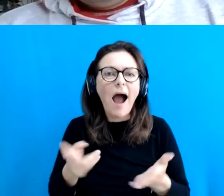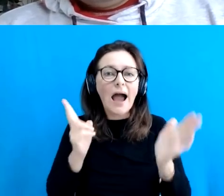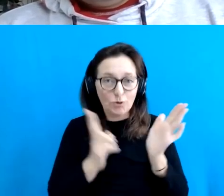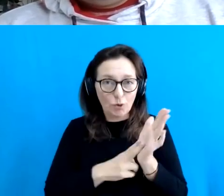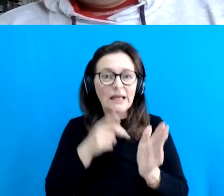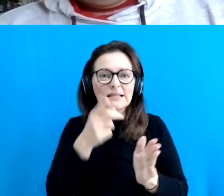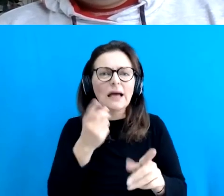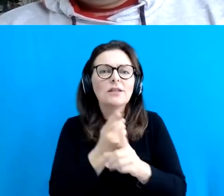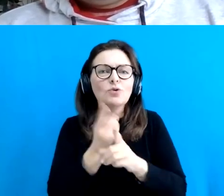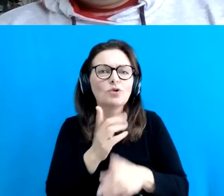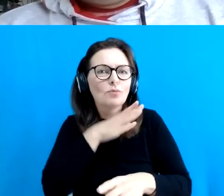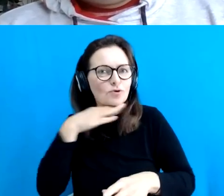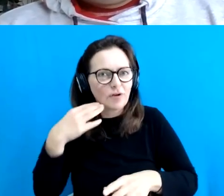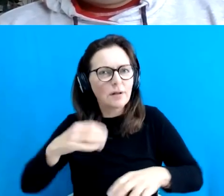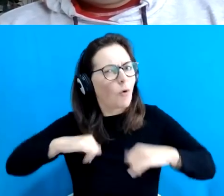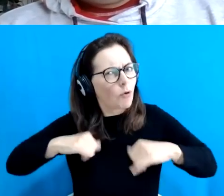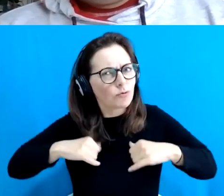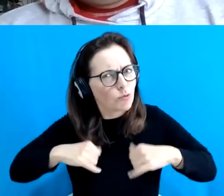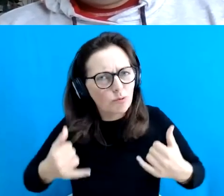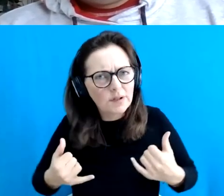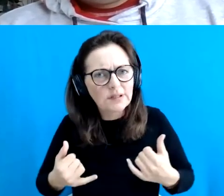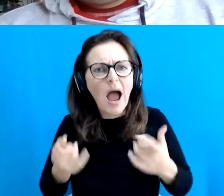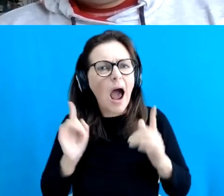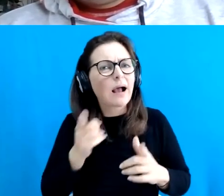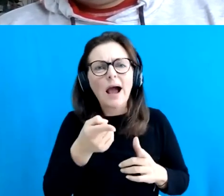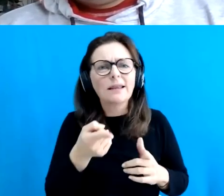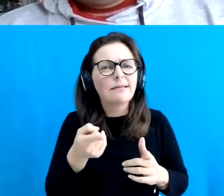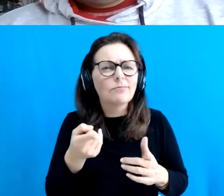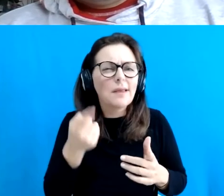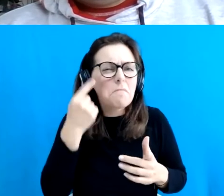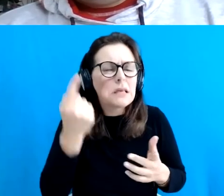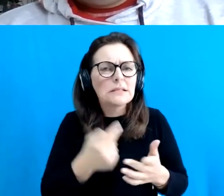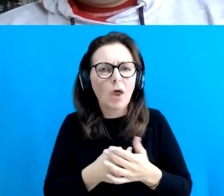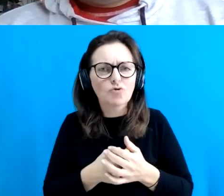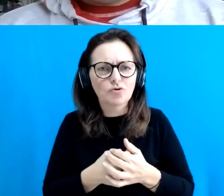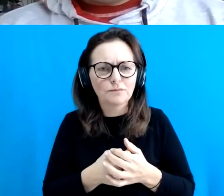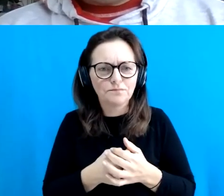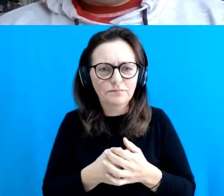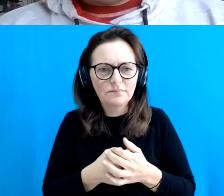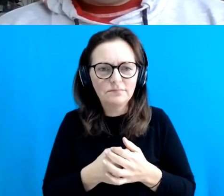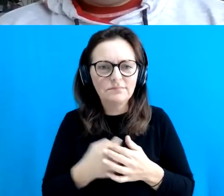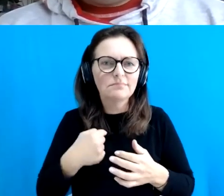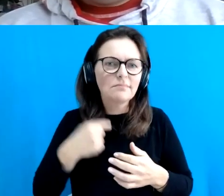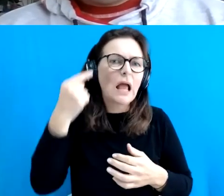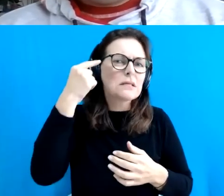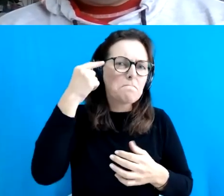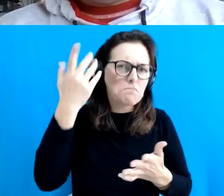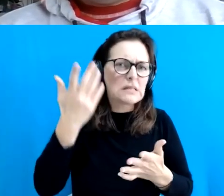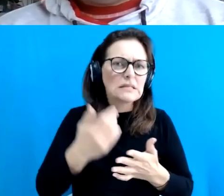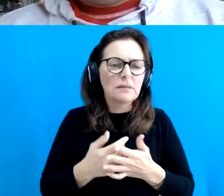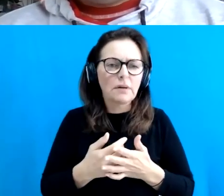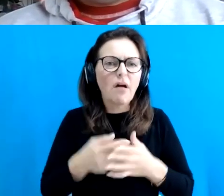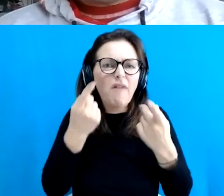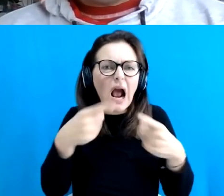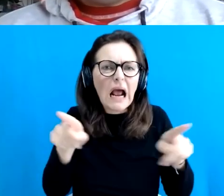garati? In je to samo eden od številnih stereotipov, ki vladajo na tem področju? Jaz mislim, da v